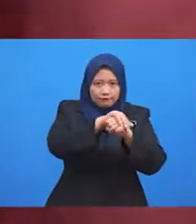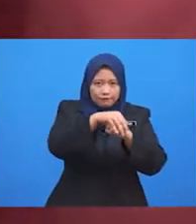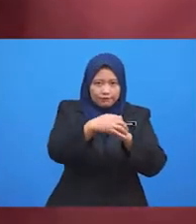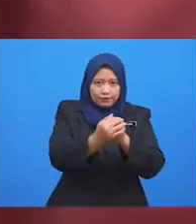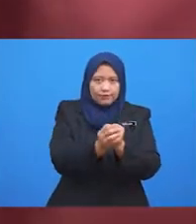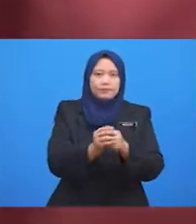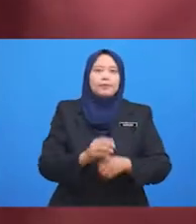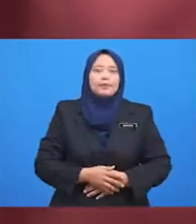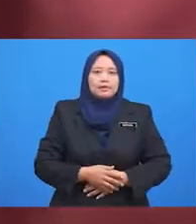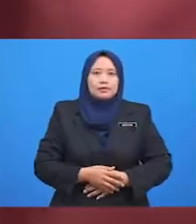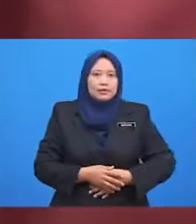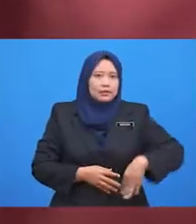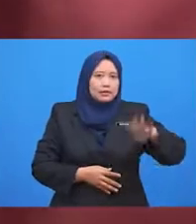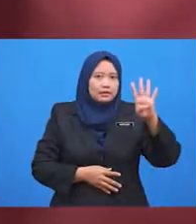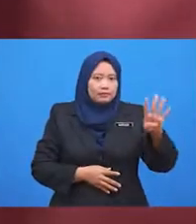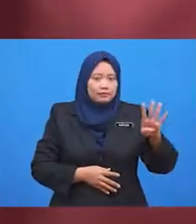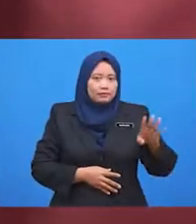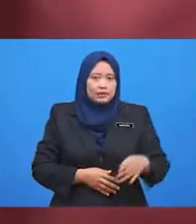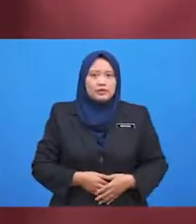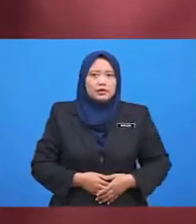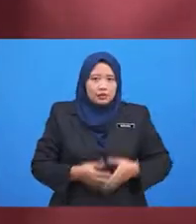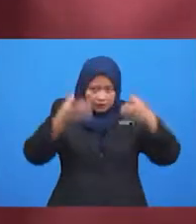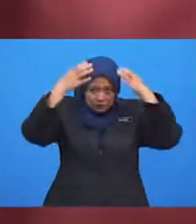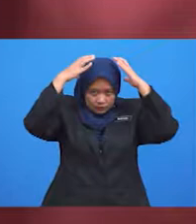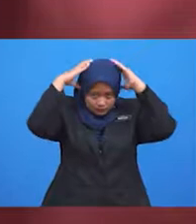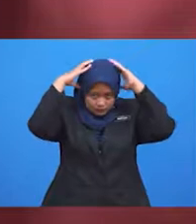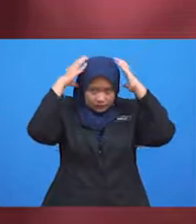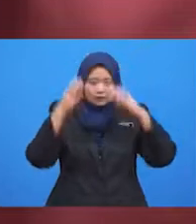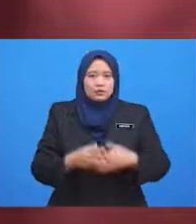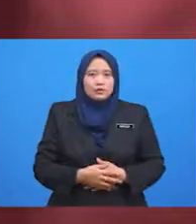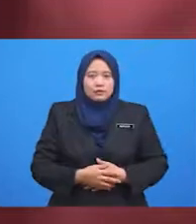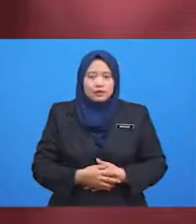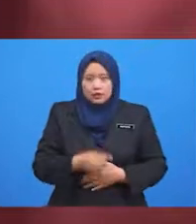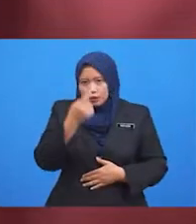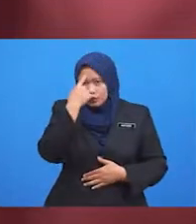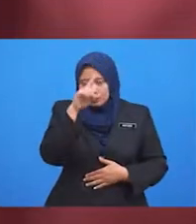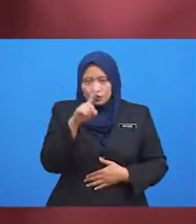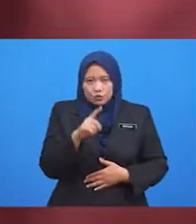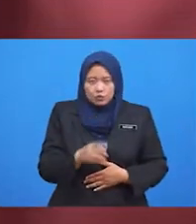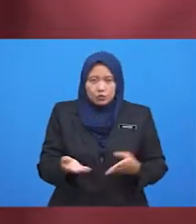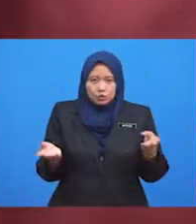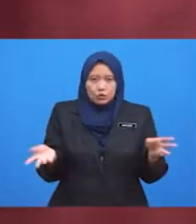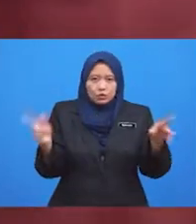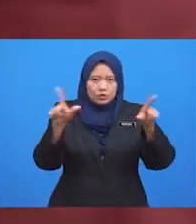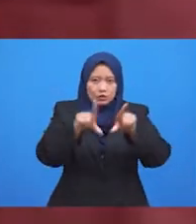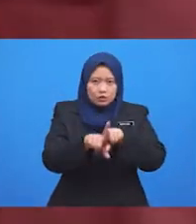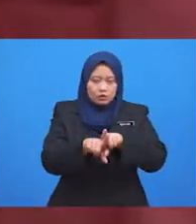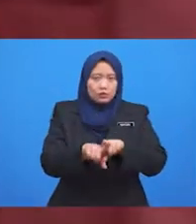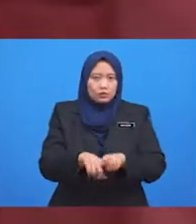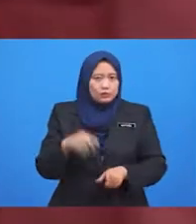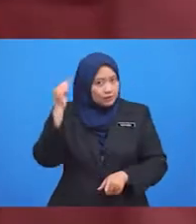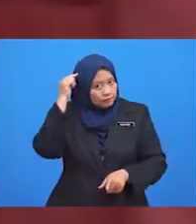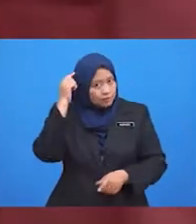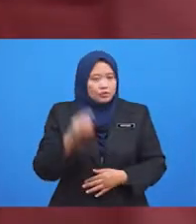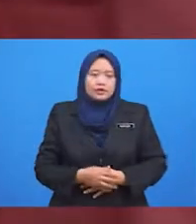rawatan. Yang keempat, shower cap yang digunakan untuk menutup rambut pelanggan.